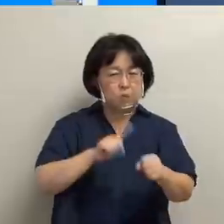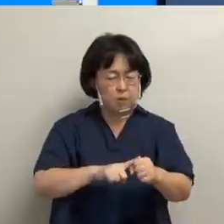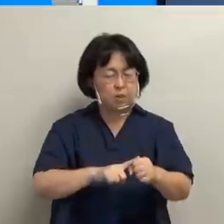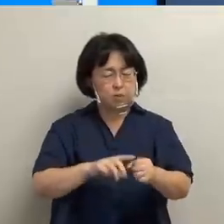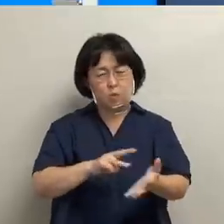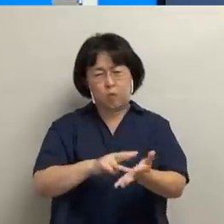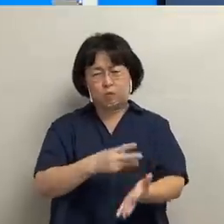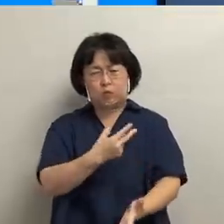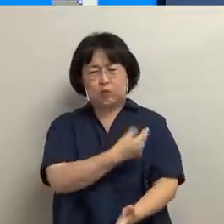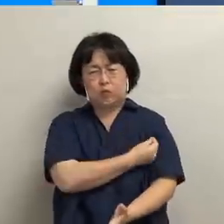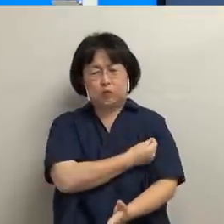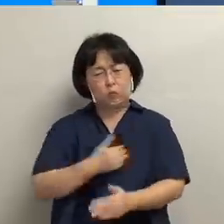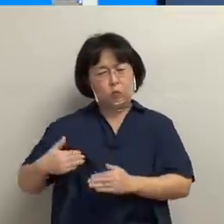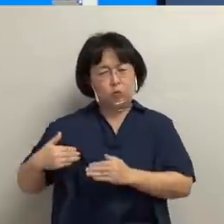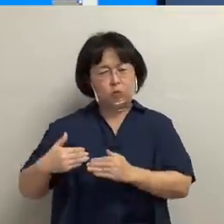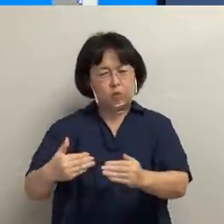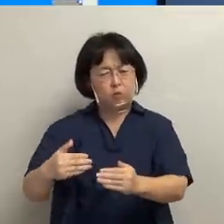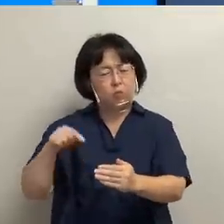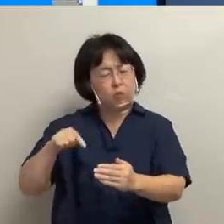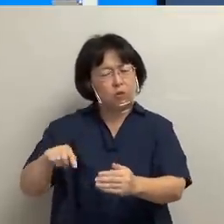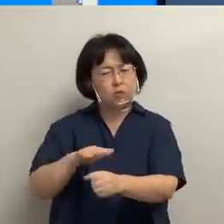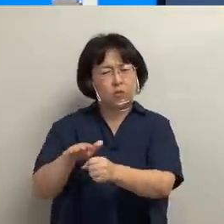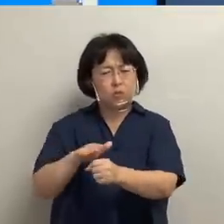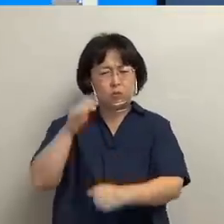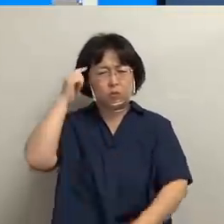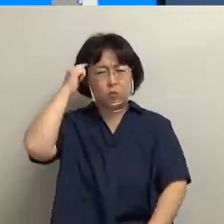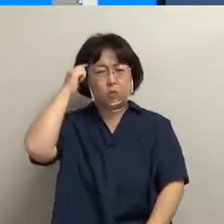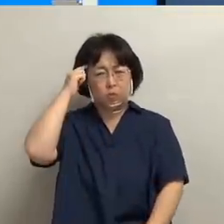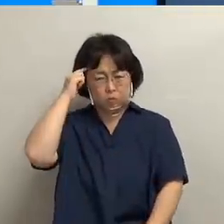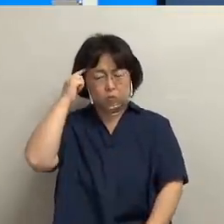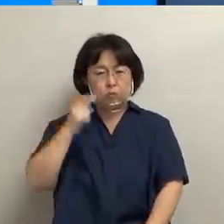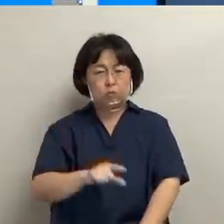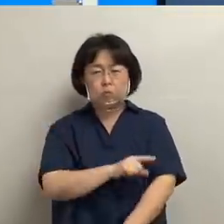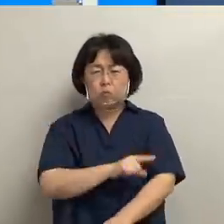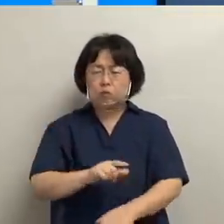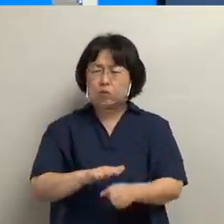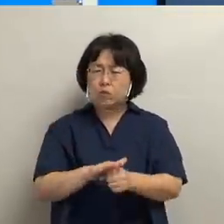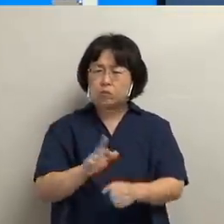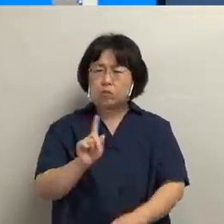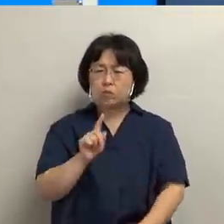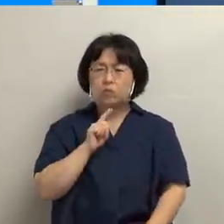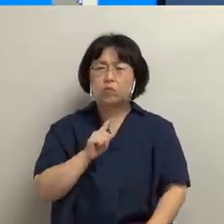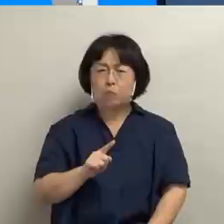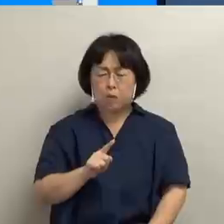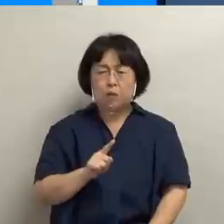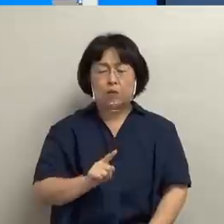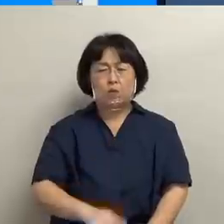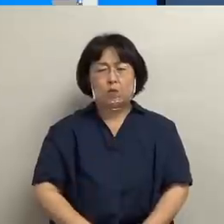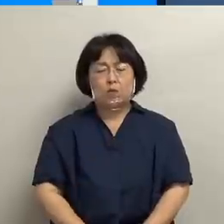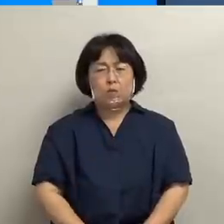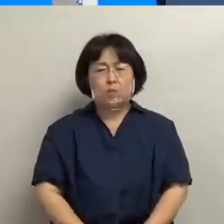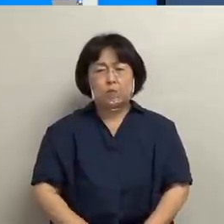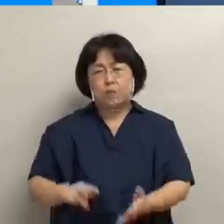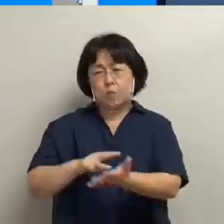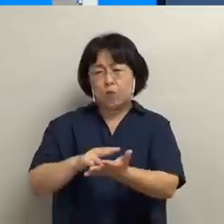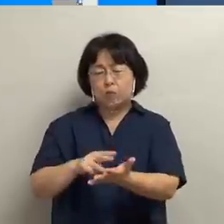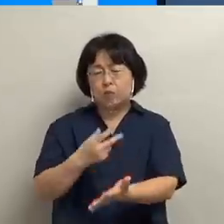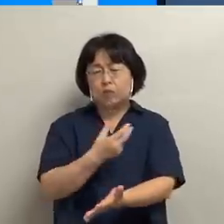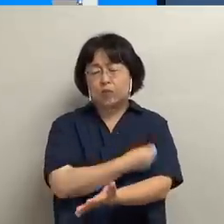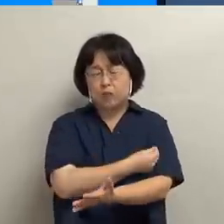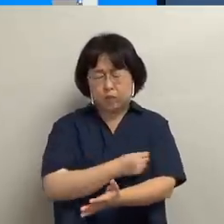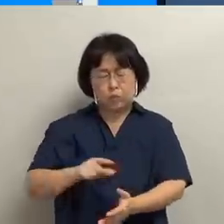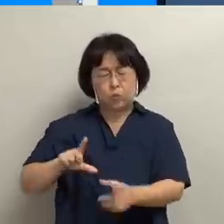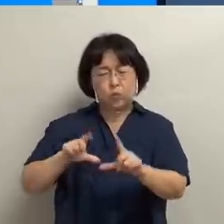進めていくことが不可欠だという風に考えています特に大事なのはきょうの会見でもありましたがワクチン接種率の